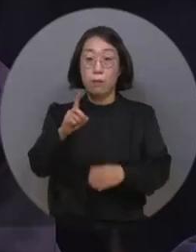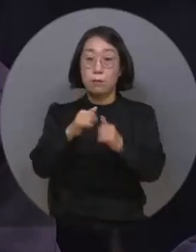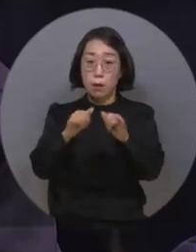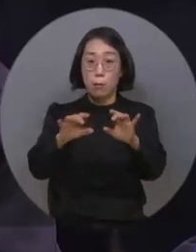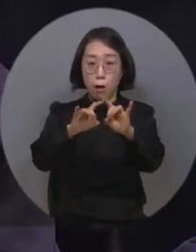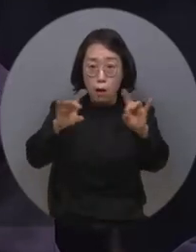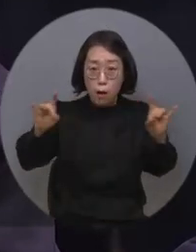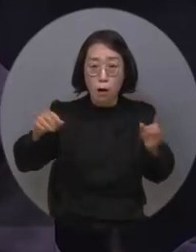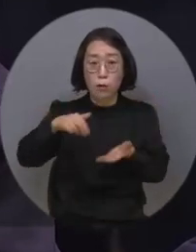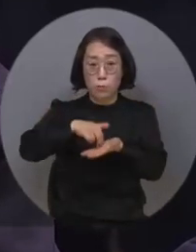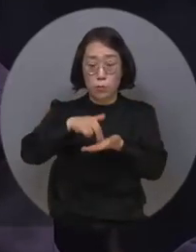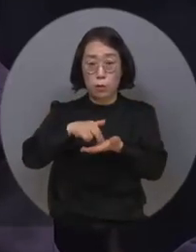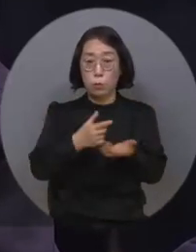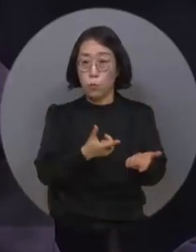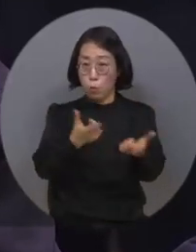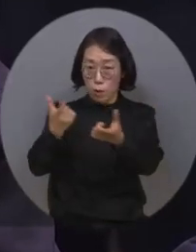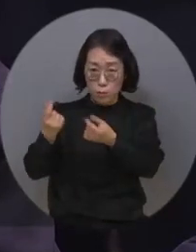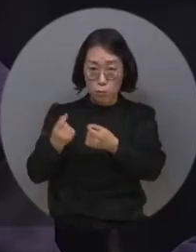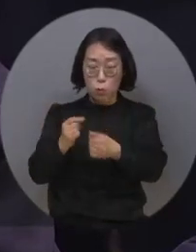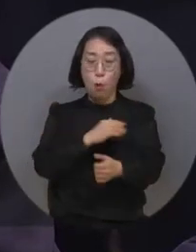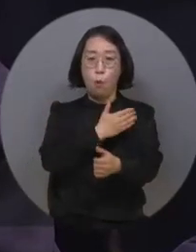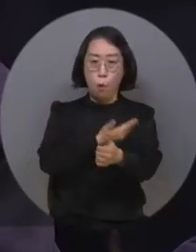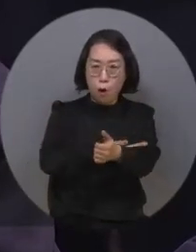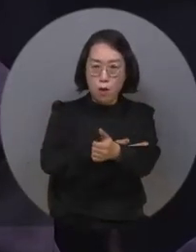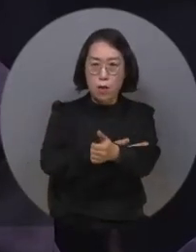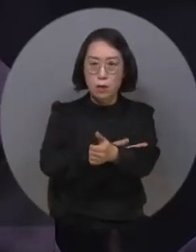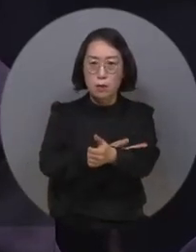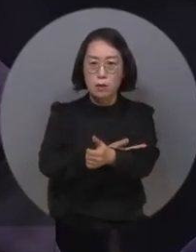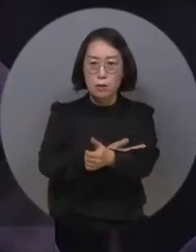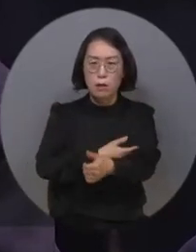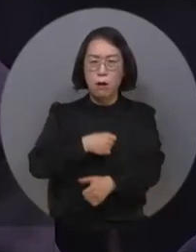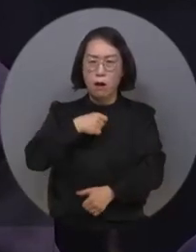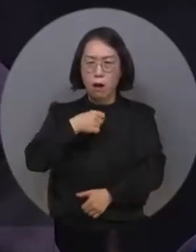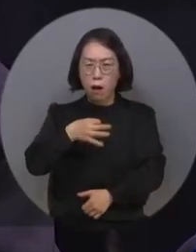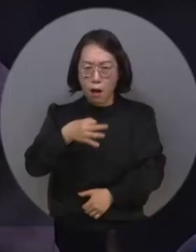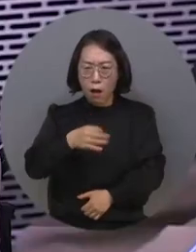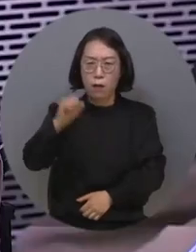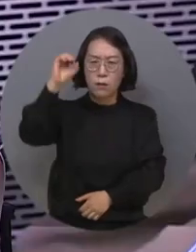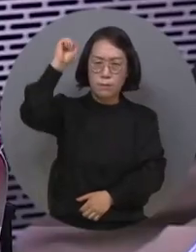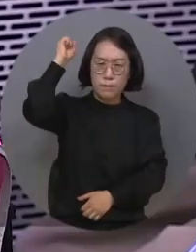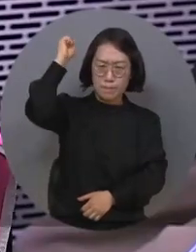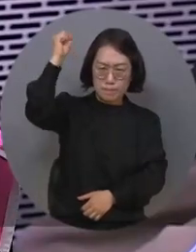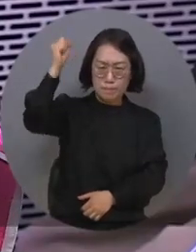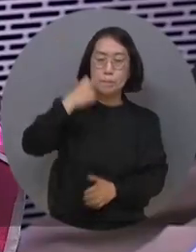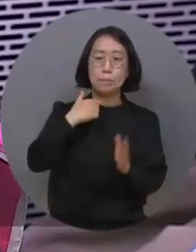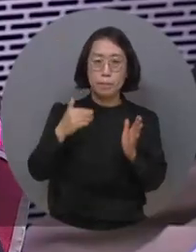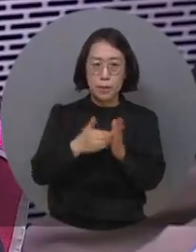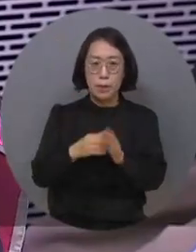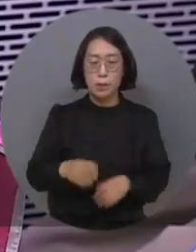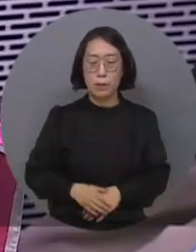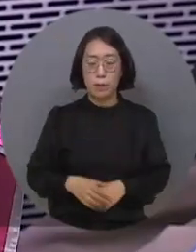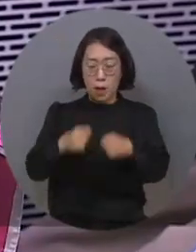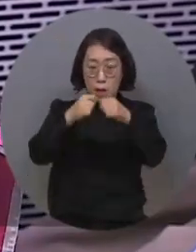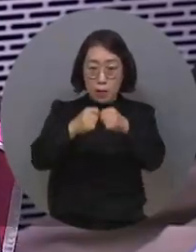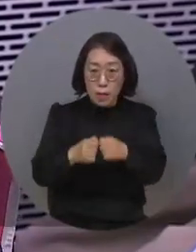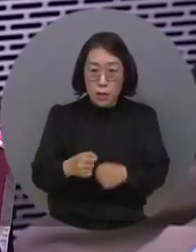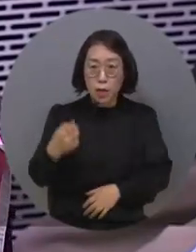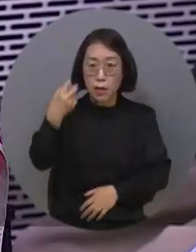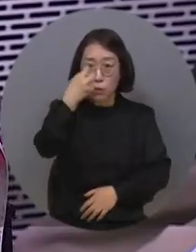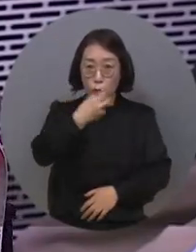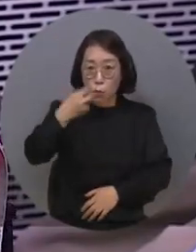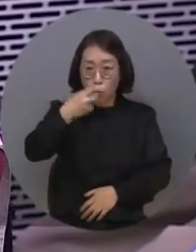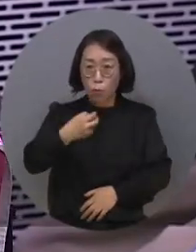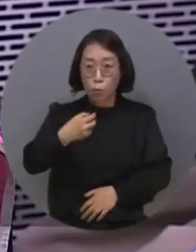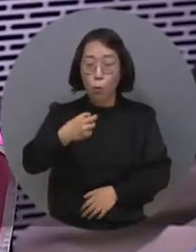한 사람으로서 우리의 권리를 외쳐왔습니다. 일제 점검을 통해서 얻고자